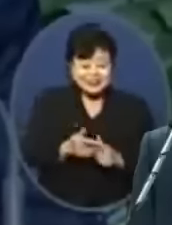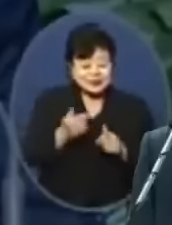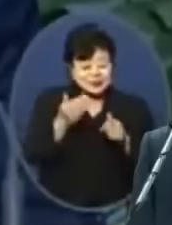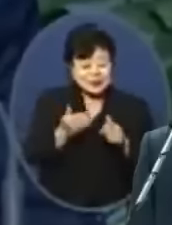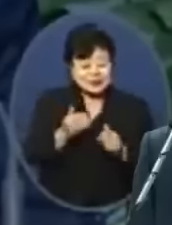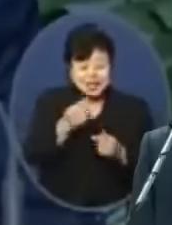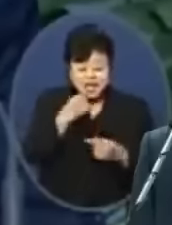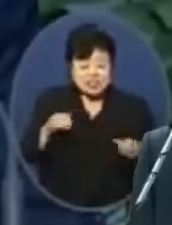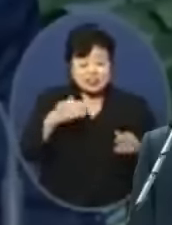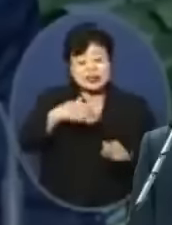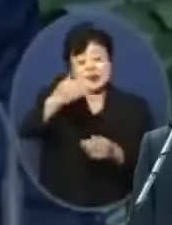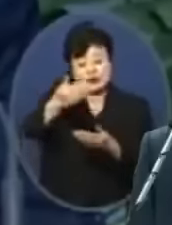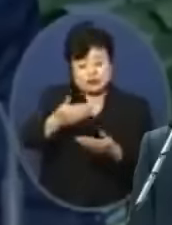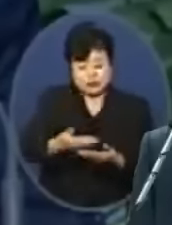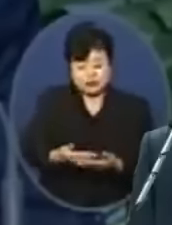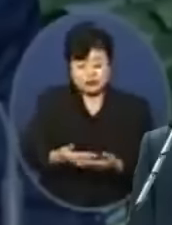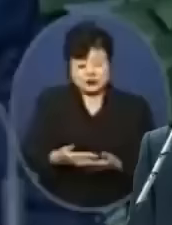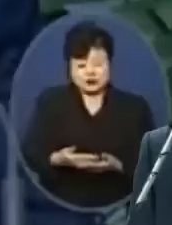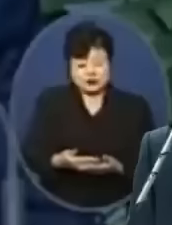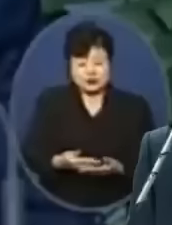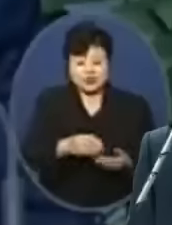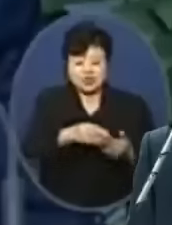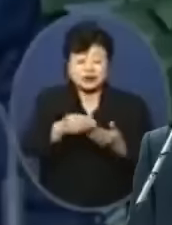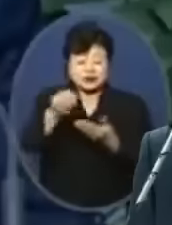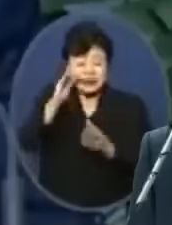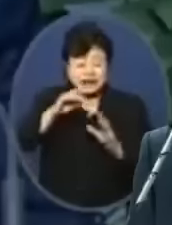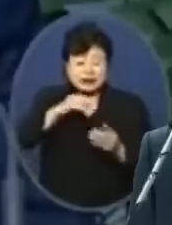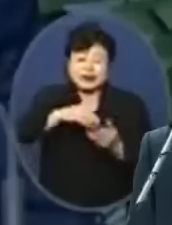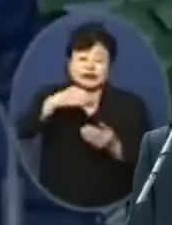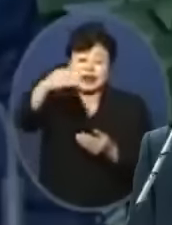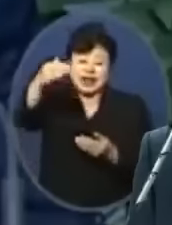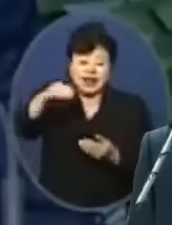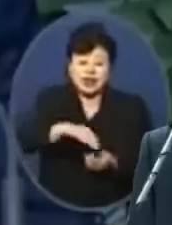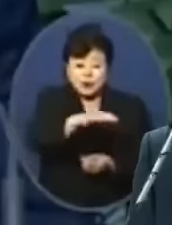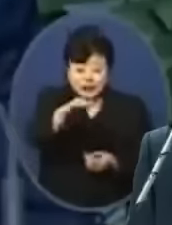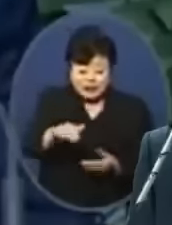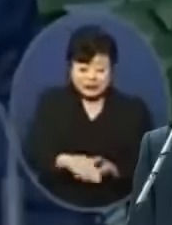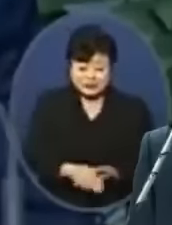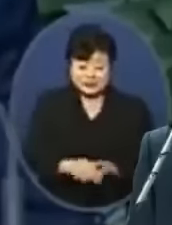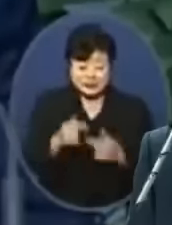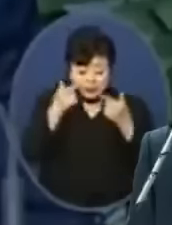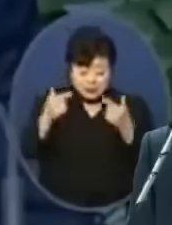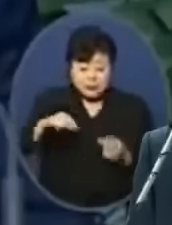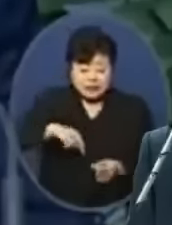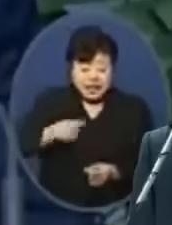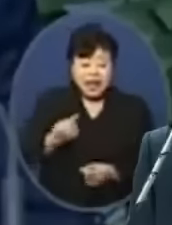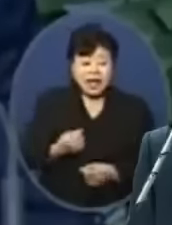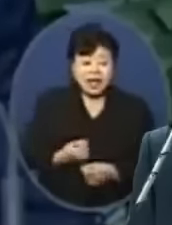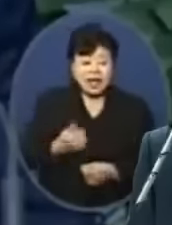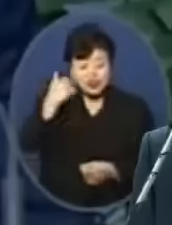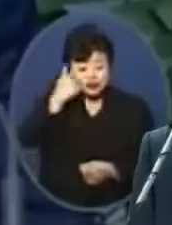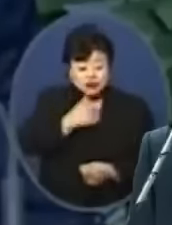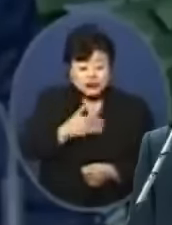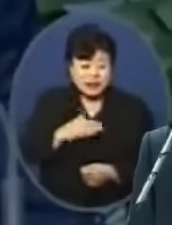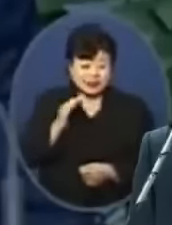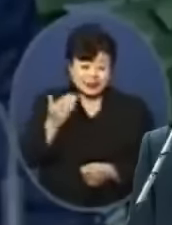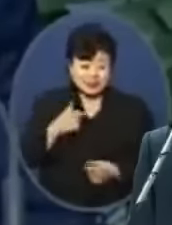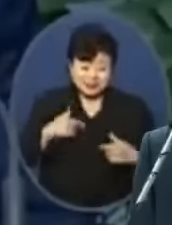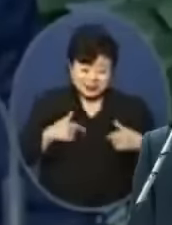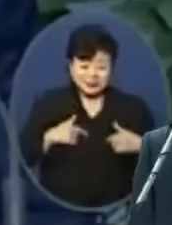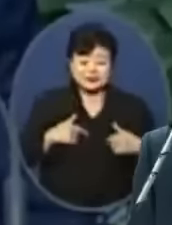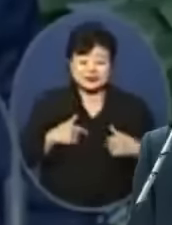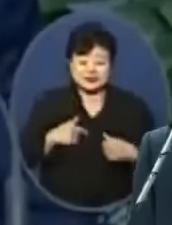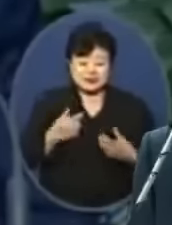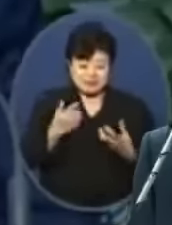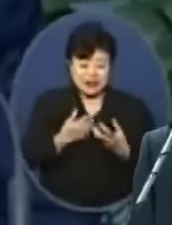예수님께서 천사를 보내서 에스코에 대해서 천당으로 데려가니 우리는 분명히 자기가 누군 것을 알게 되어서 기쁘기 말로